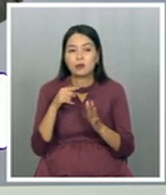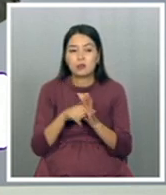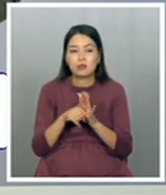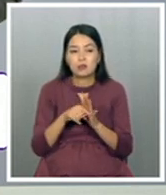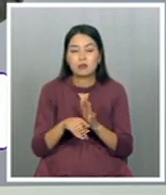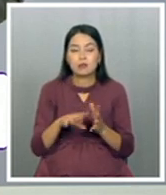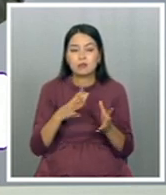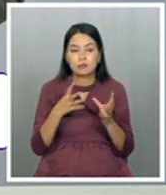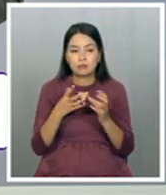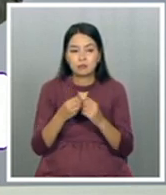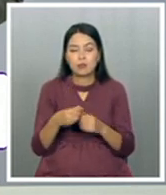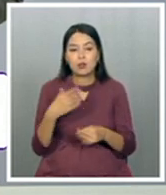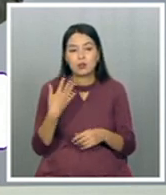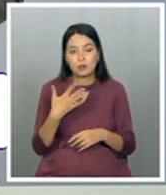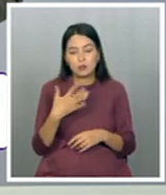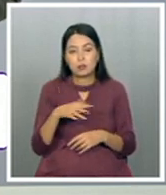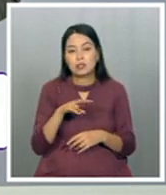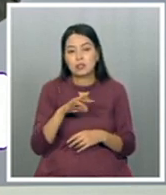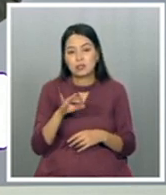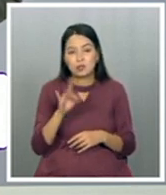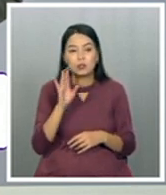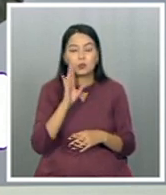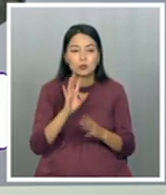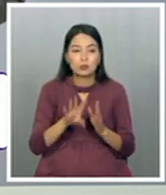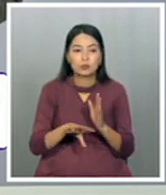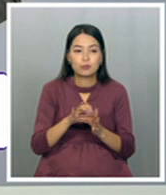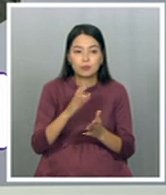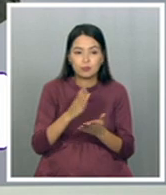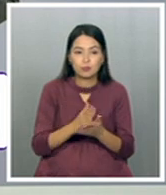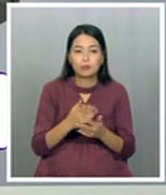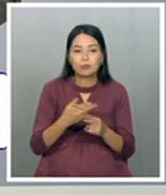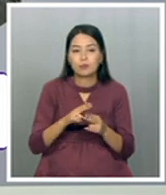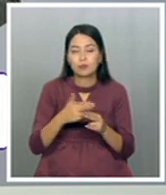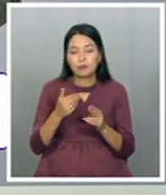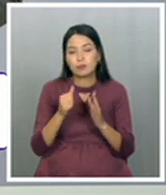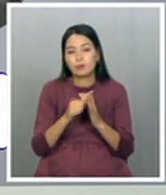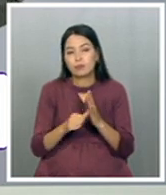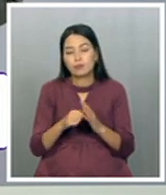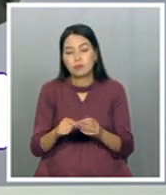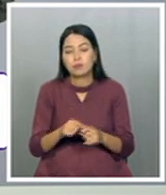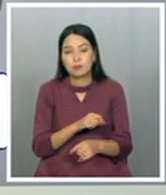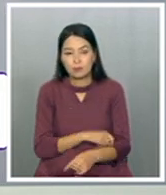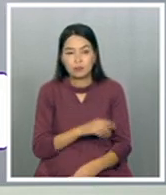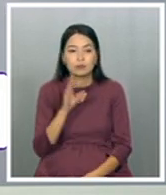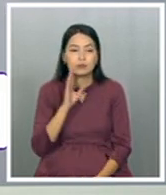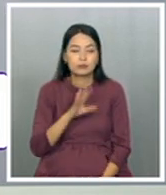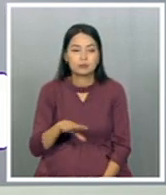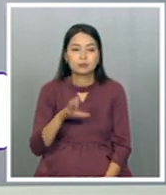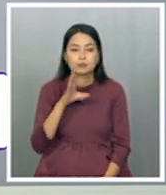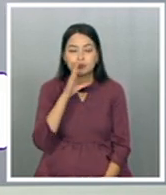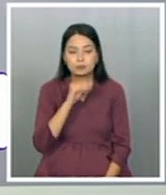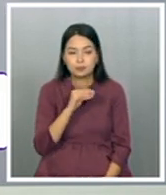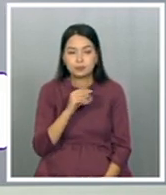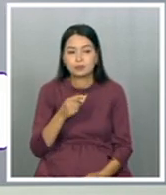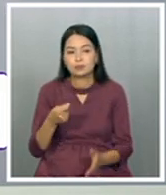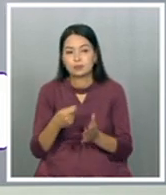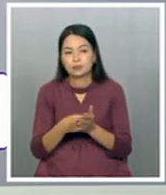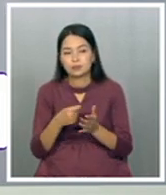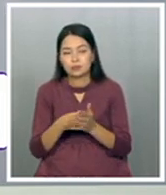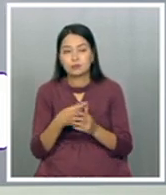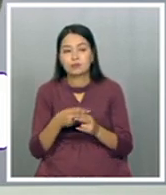дейін суды буландырады екен. Ал емен ағашы болса, 60 литрге дейін суды буландырады. Ғалымдардың зерттеуі